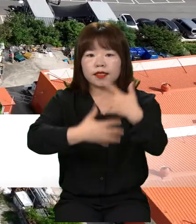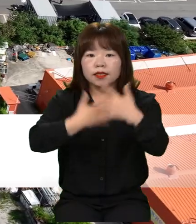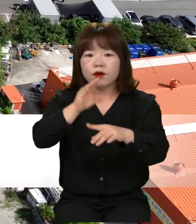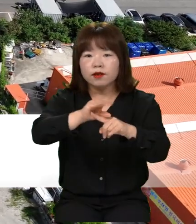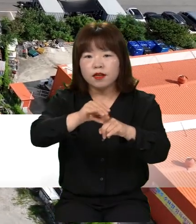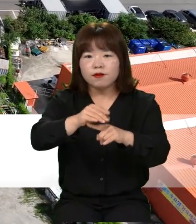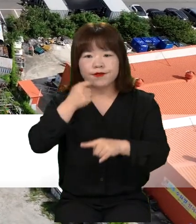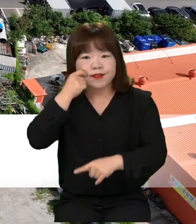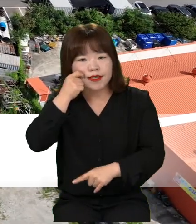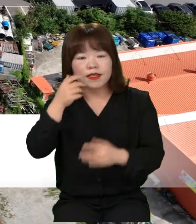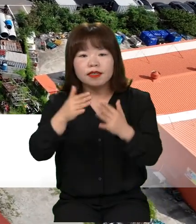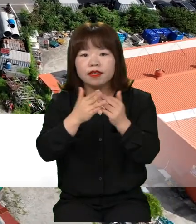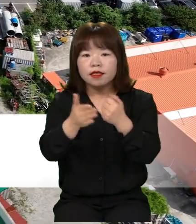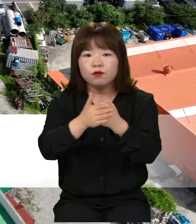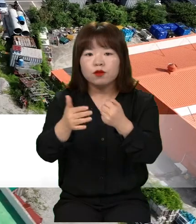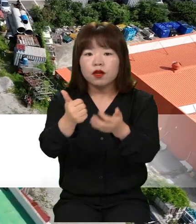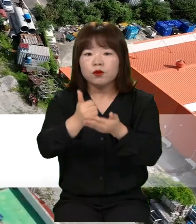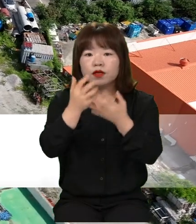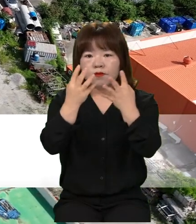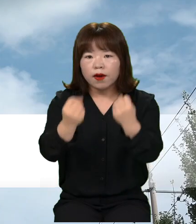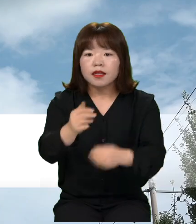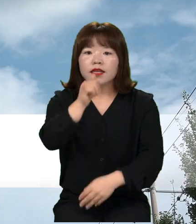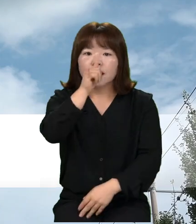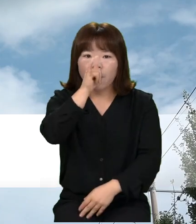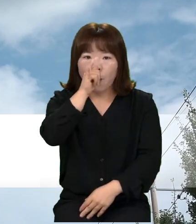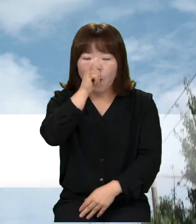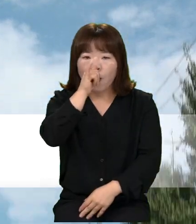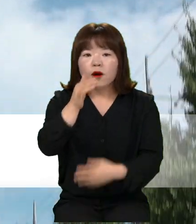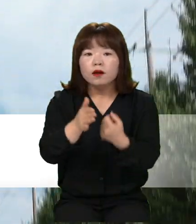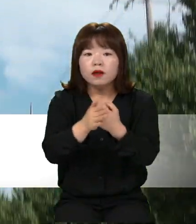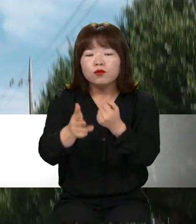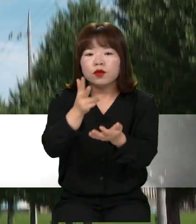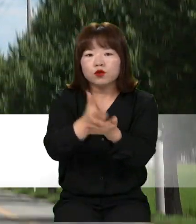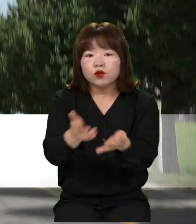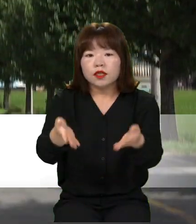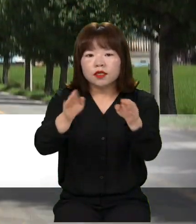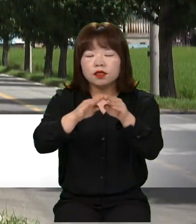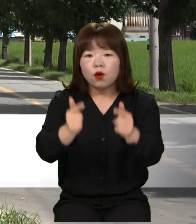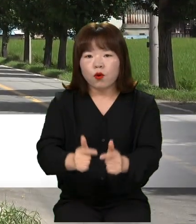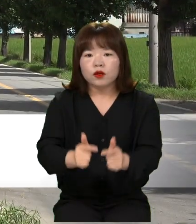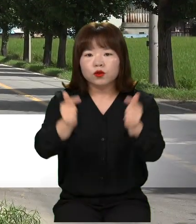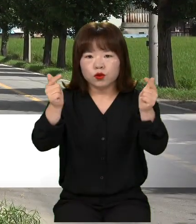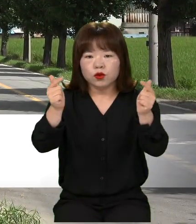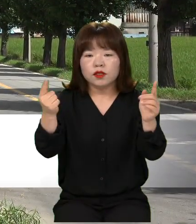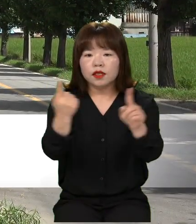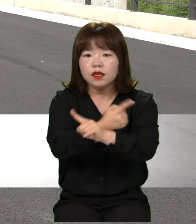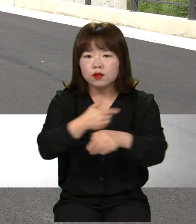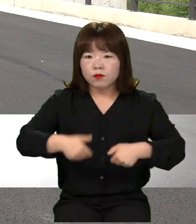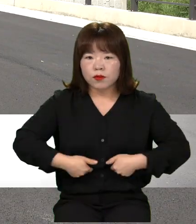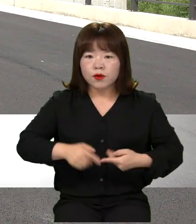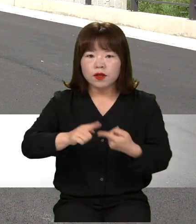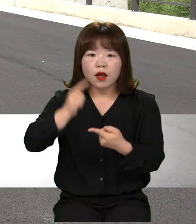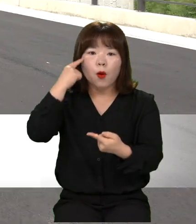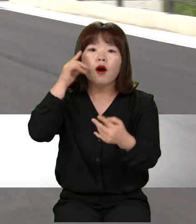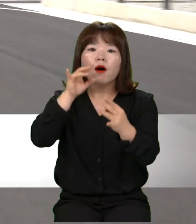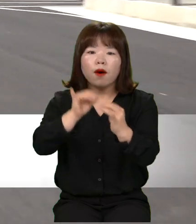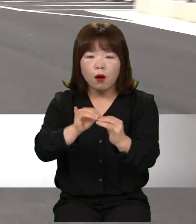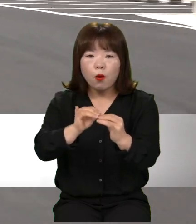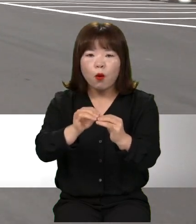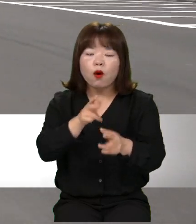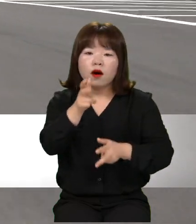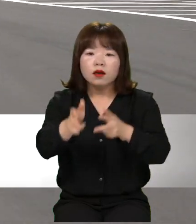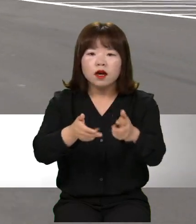촬영지로 인기를 얻어 관광객들의 발길이 꾸준히 이어지고 있으며 이에씨는 주차 시설 확충 및 개선 필요성의